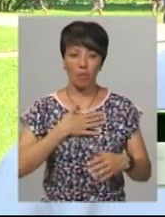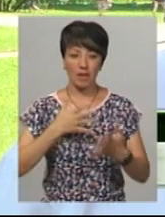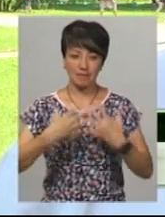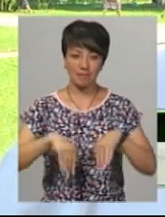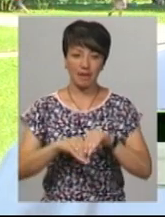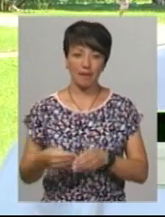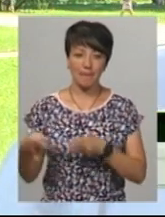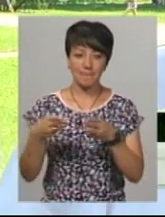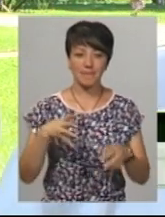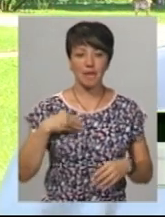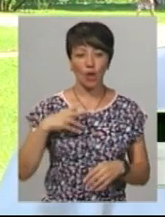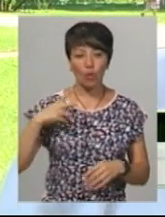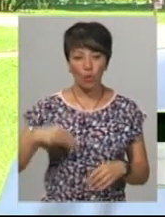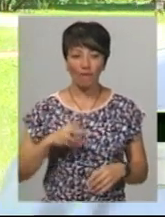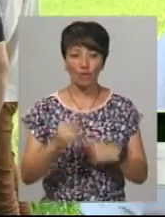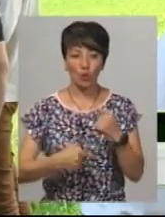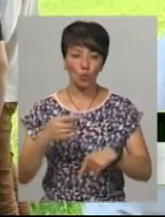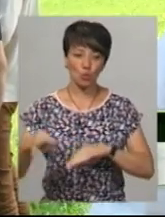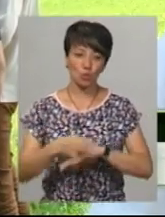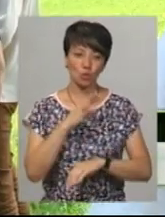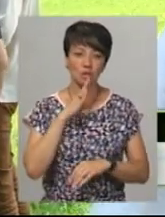Я приїхав сьогодні з дочкою, внуком, дружиною.